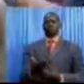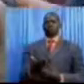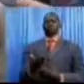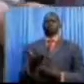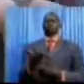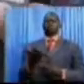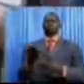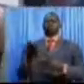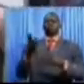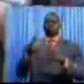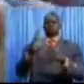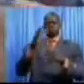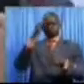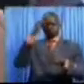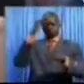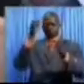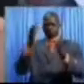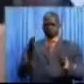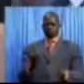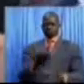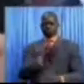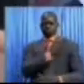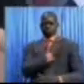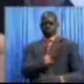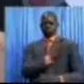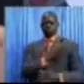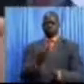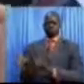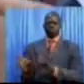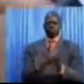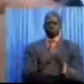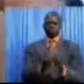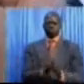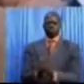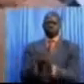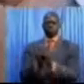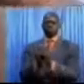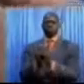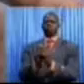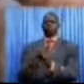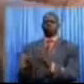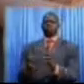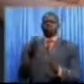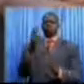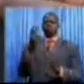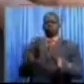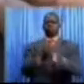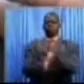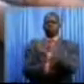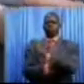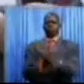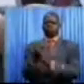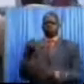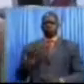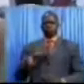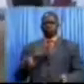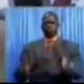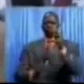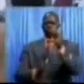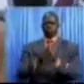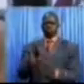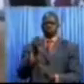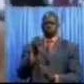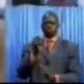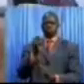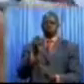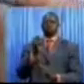Concrétiser les engagements que nous avons pris ensemble pour faire en sorte qu'entre nos deux pays il y ait plus